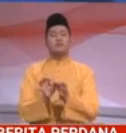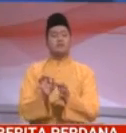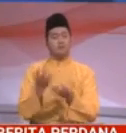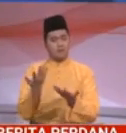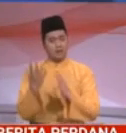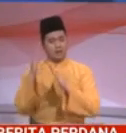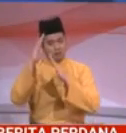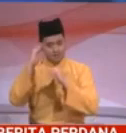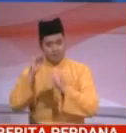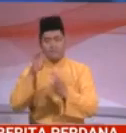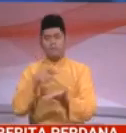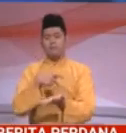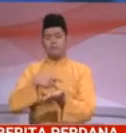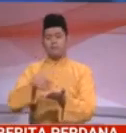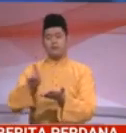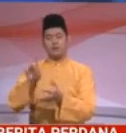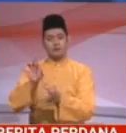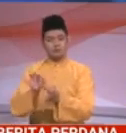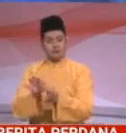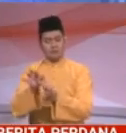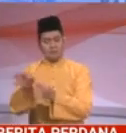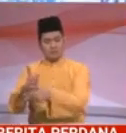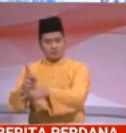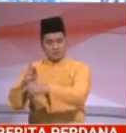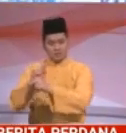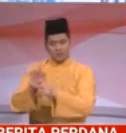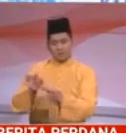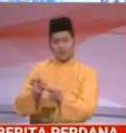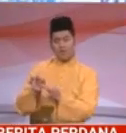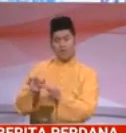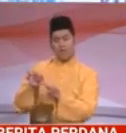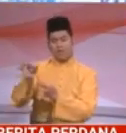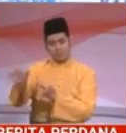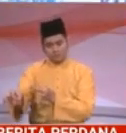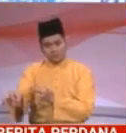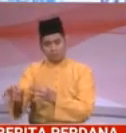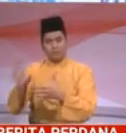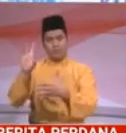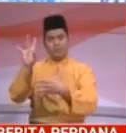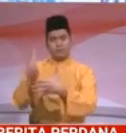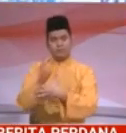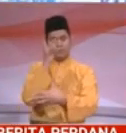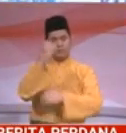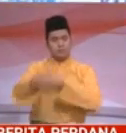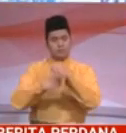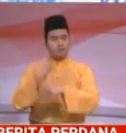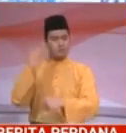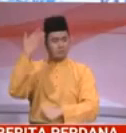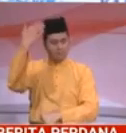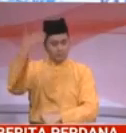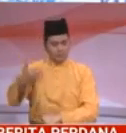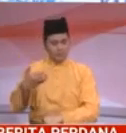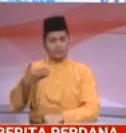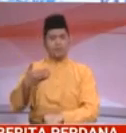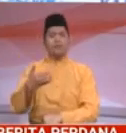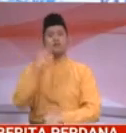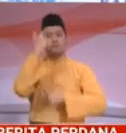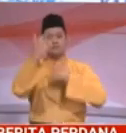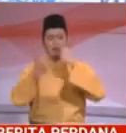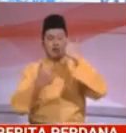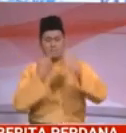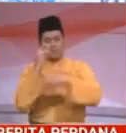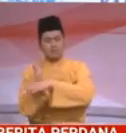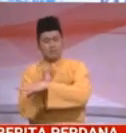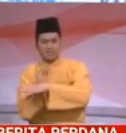moratorium dilanjutkan sehingga Jun tahun depan. Jelas Presidennya, Dato' Tan Kok Liang, sektor pelancongan antara industri